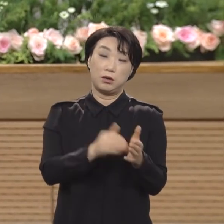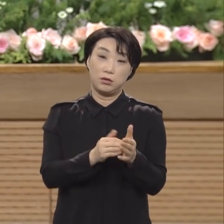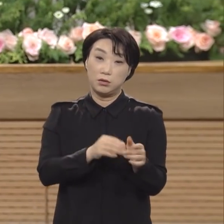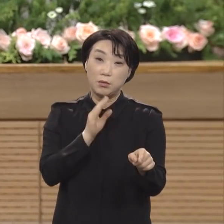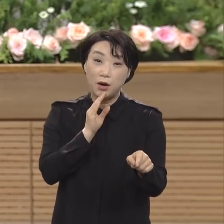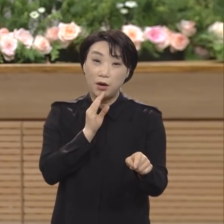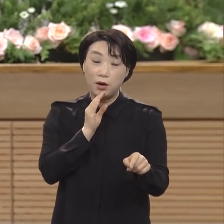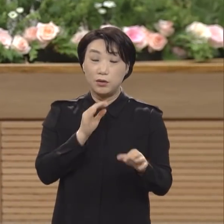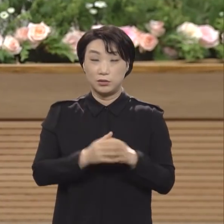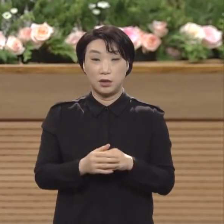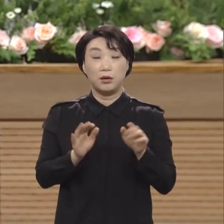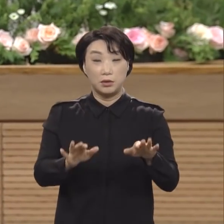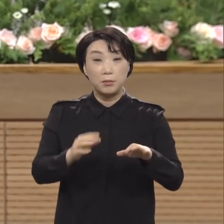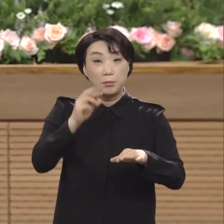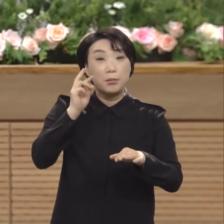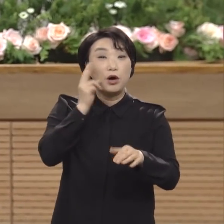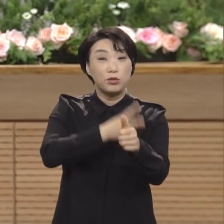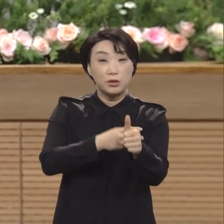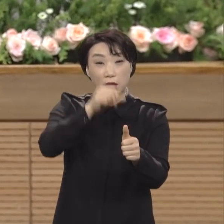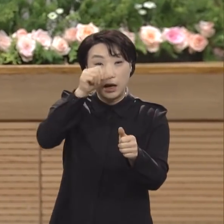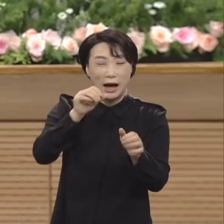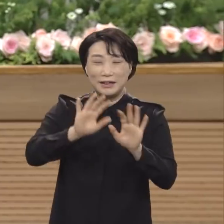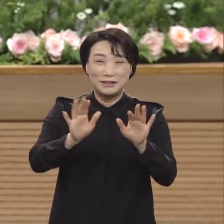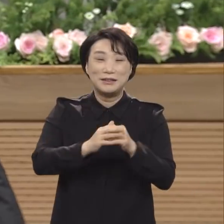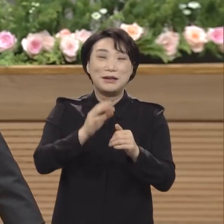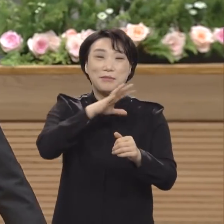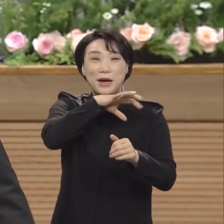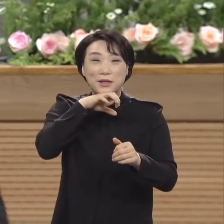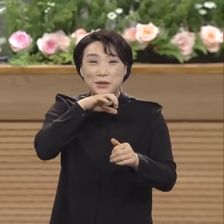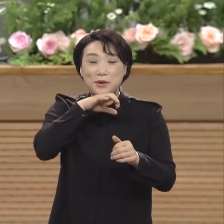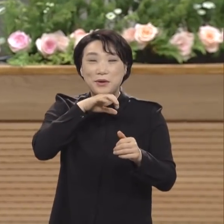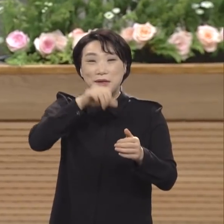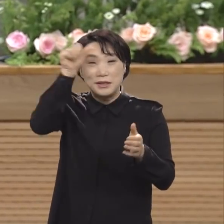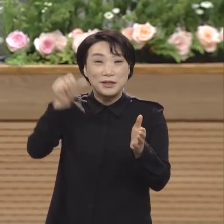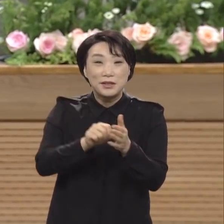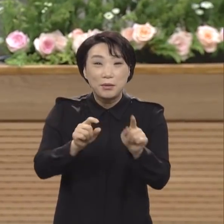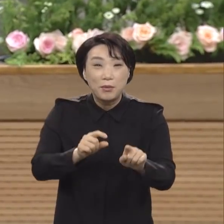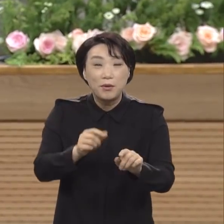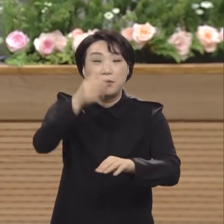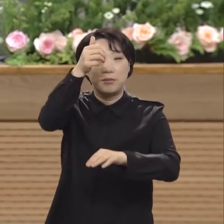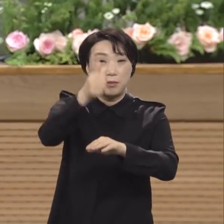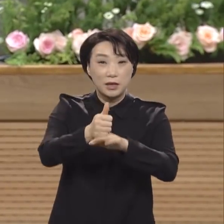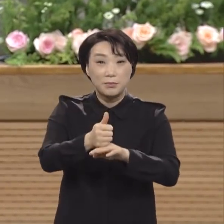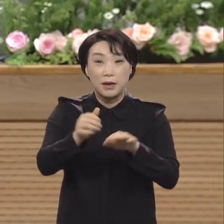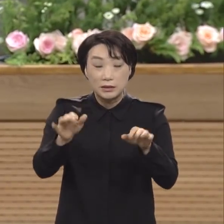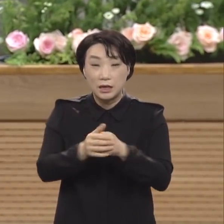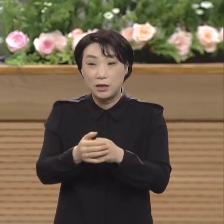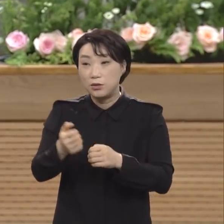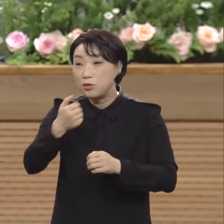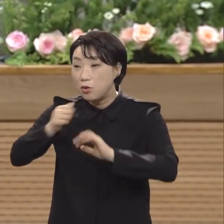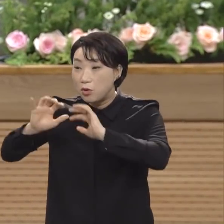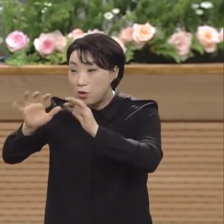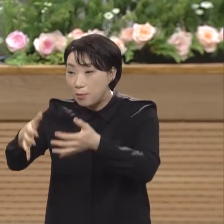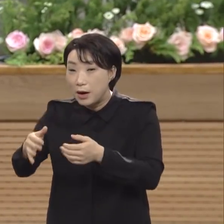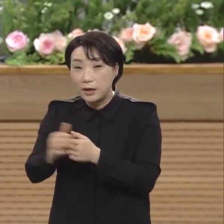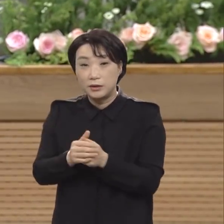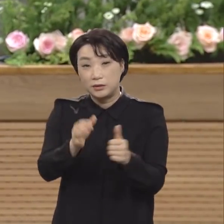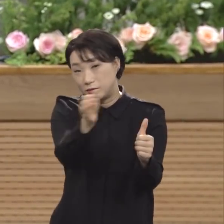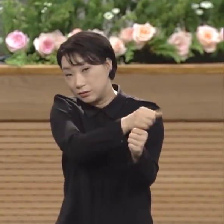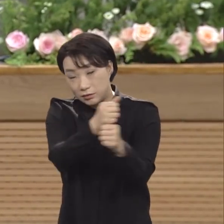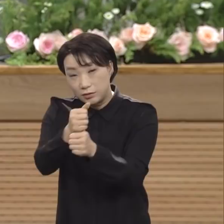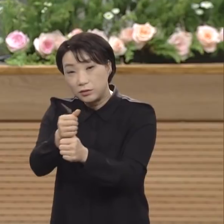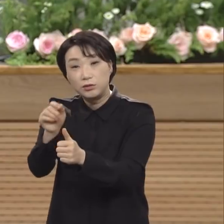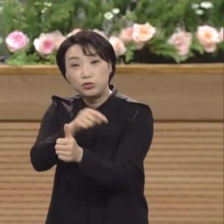그대로 역시 바울도 베드로도 최후에 로마에서 죽음을